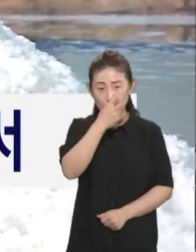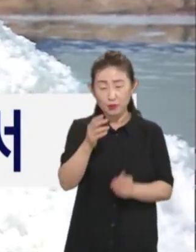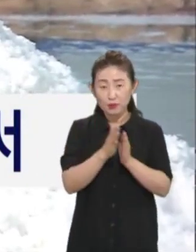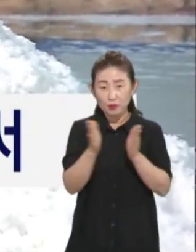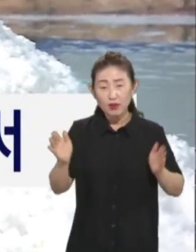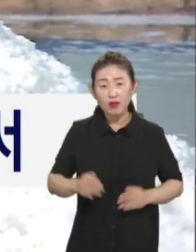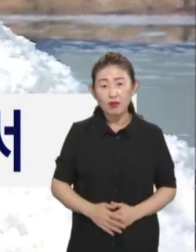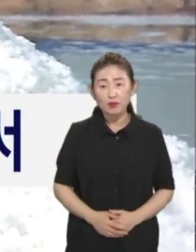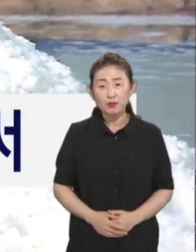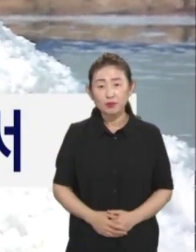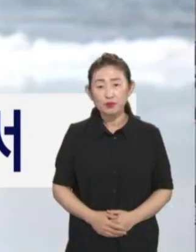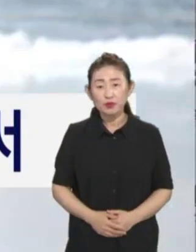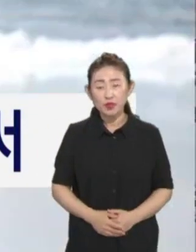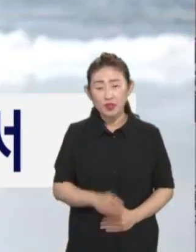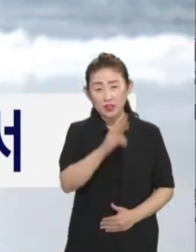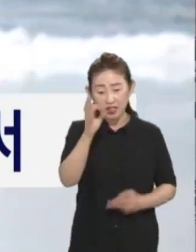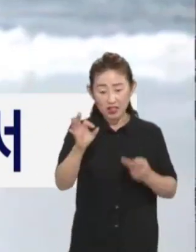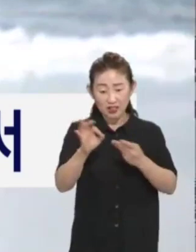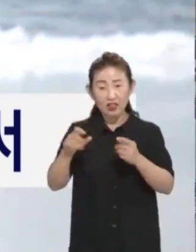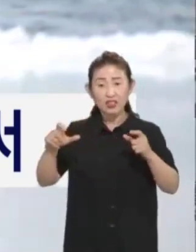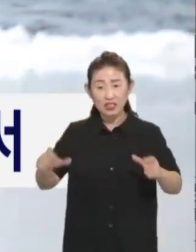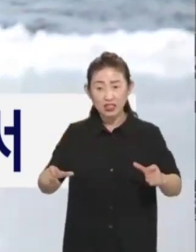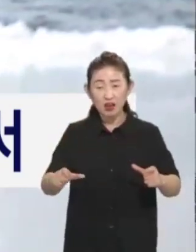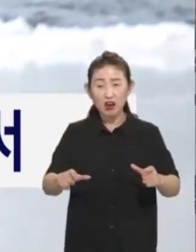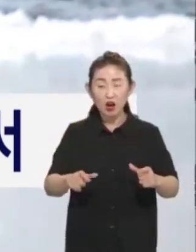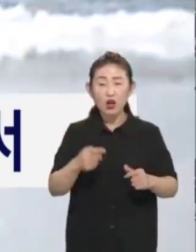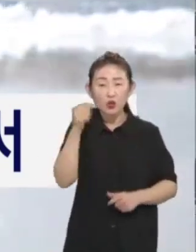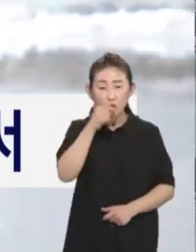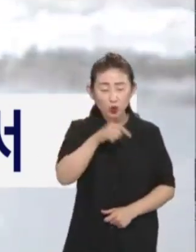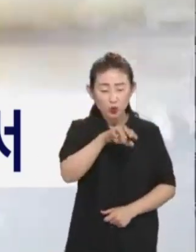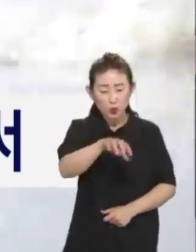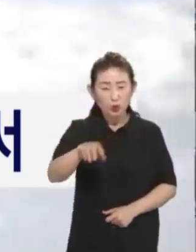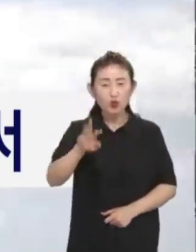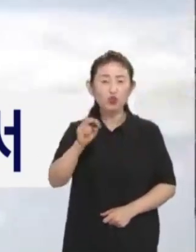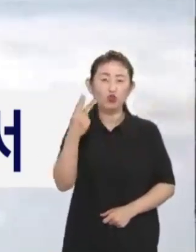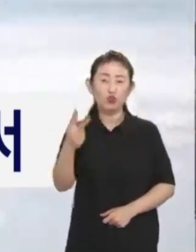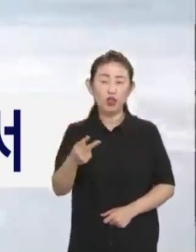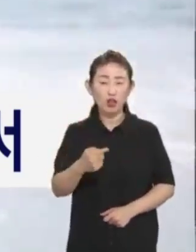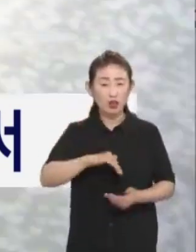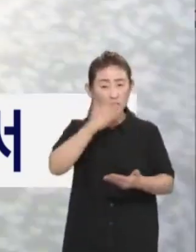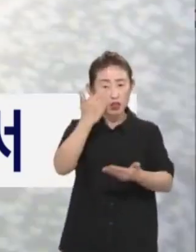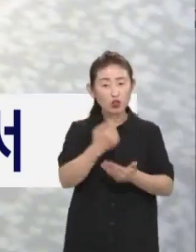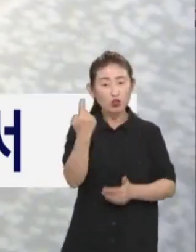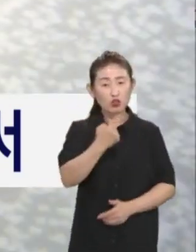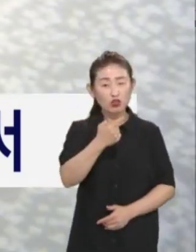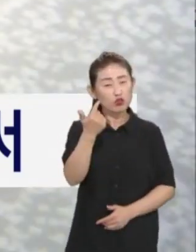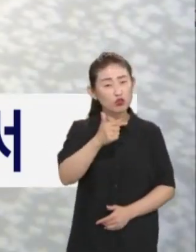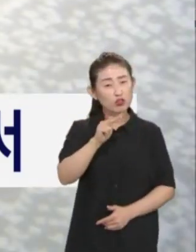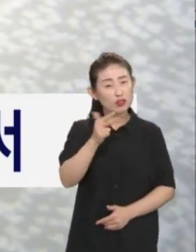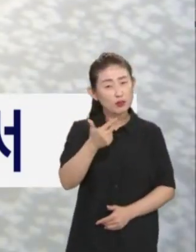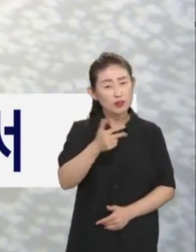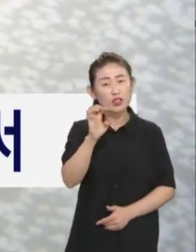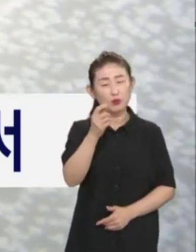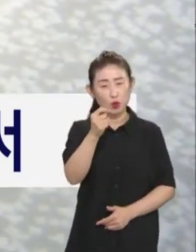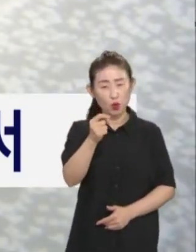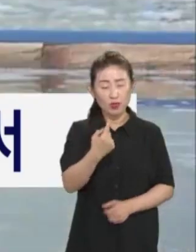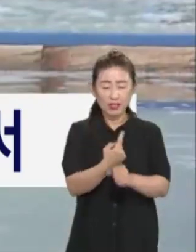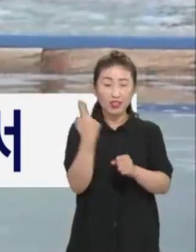했습니다. 현재 서산 태안에서는 32개 업체에서 지난해 기준 6,820톤의 소금을 생산하고